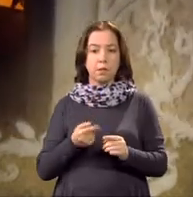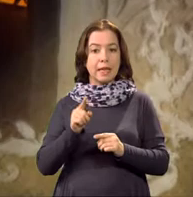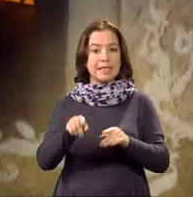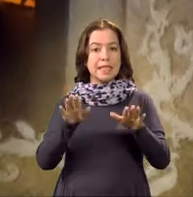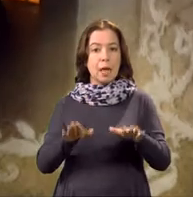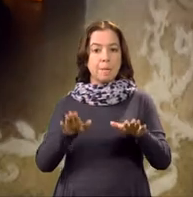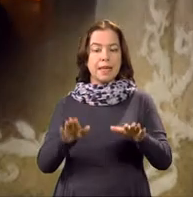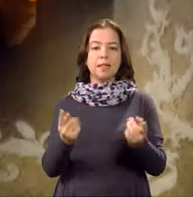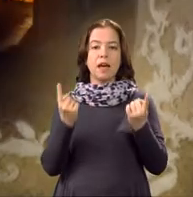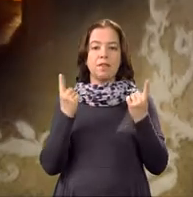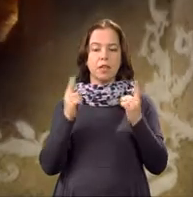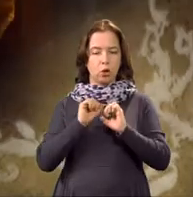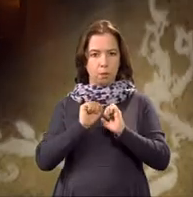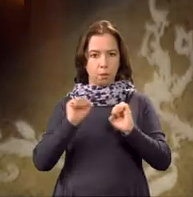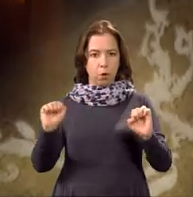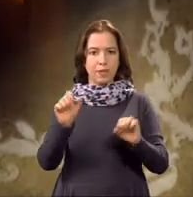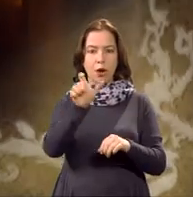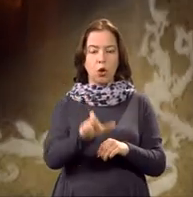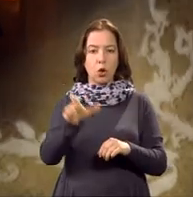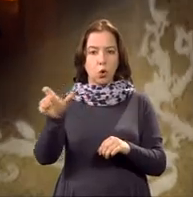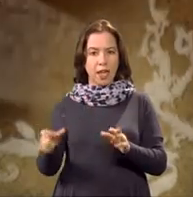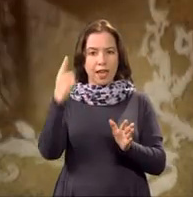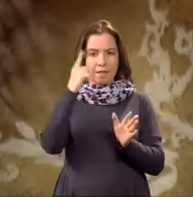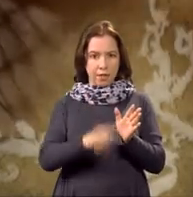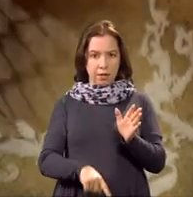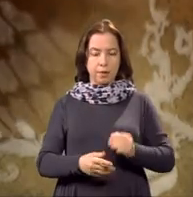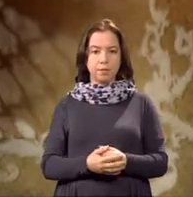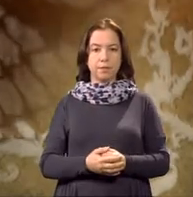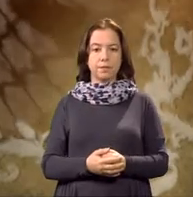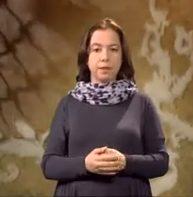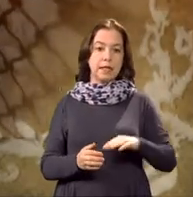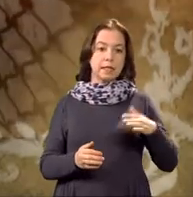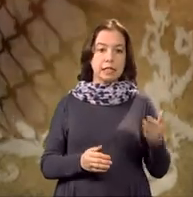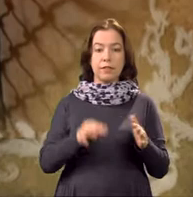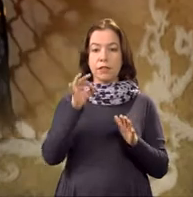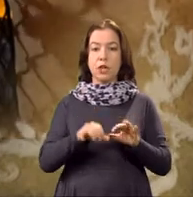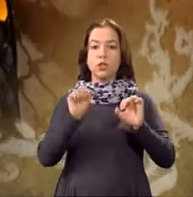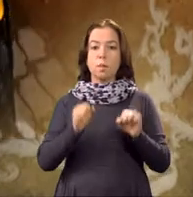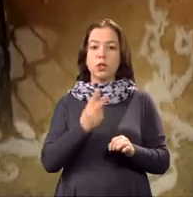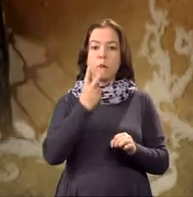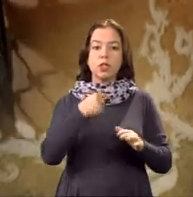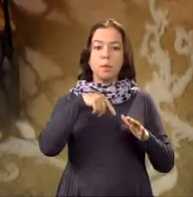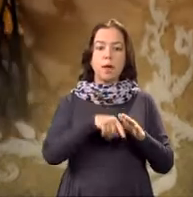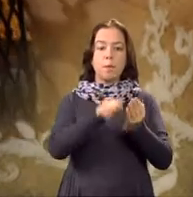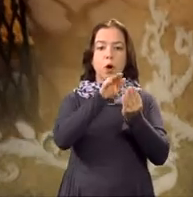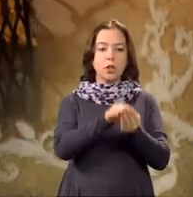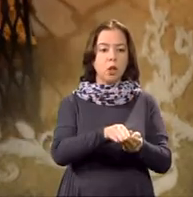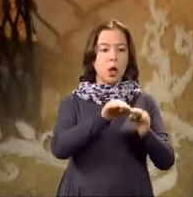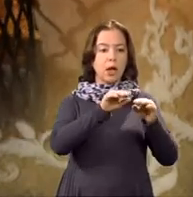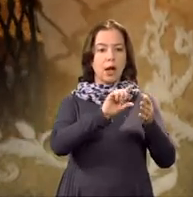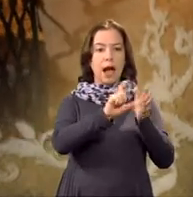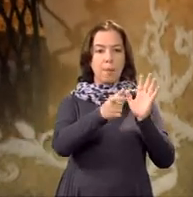місце великого подвигу людей віри. Зліва одразу можна побачити печерну поховальну